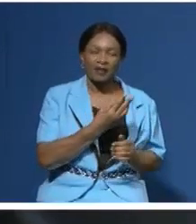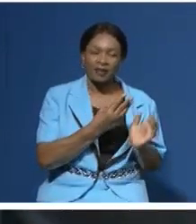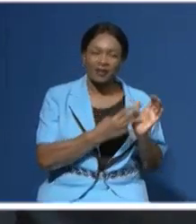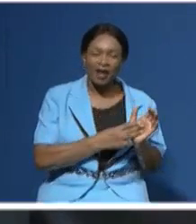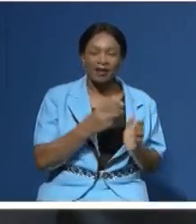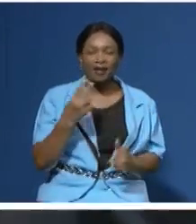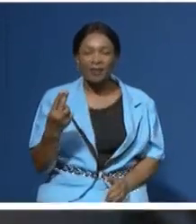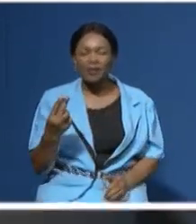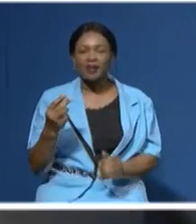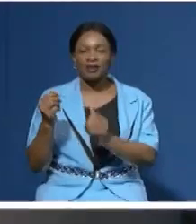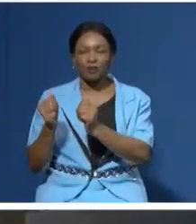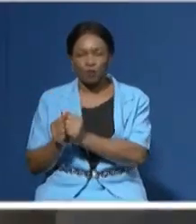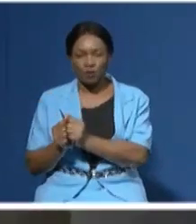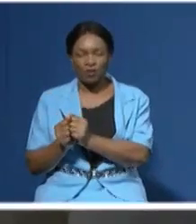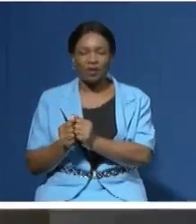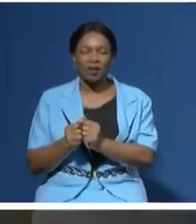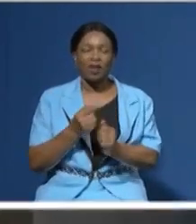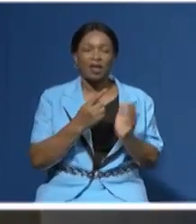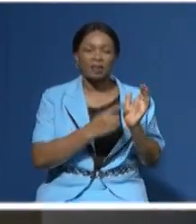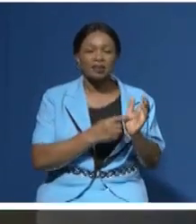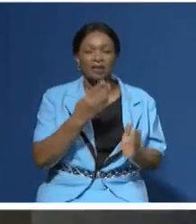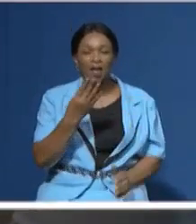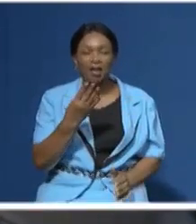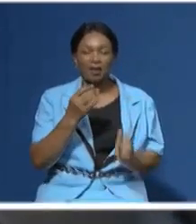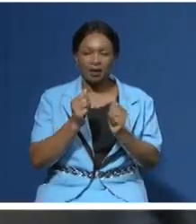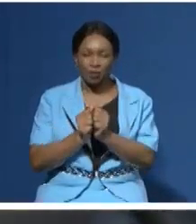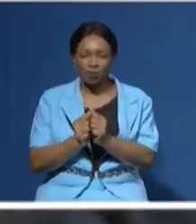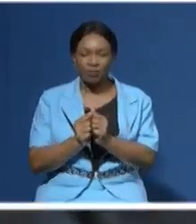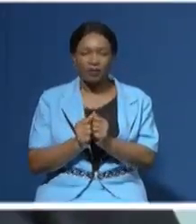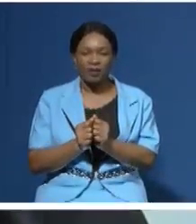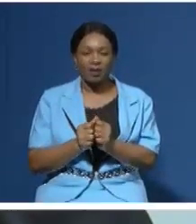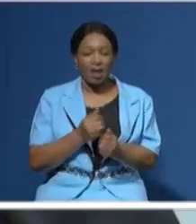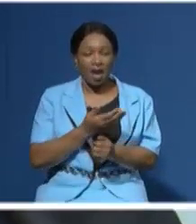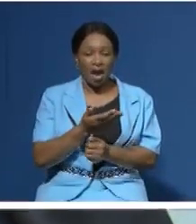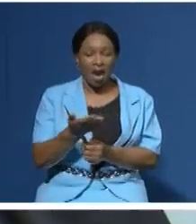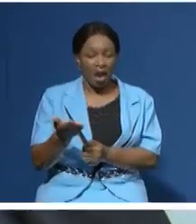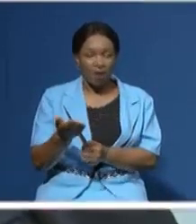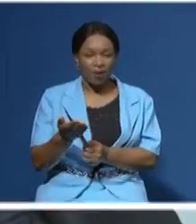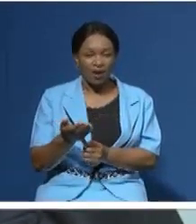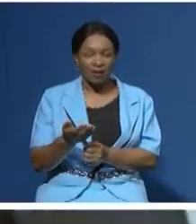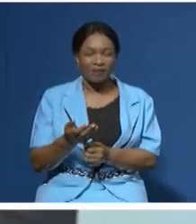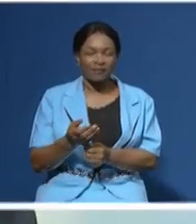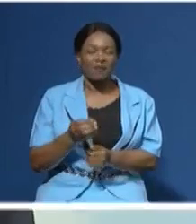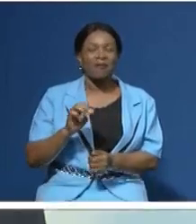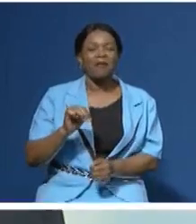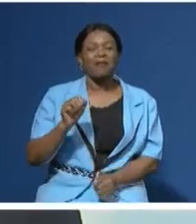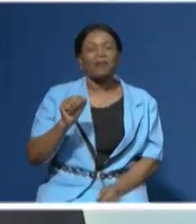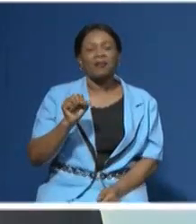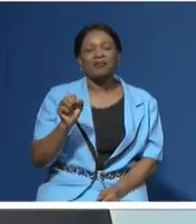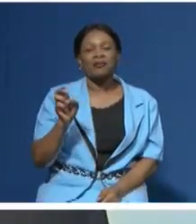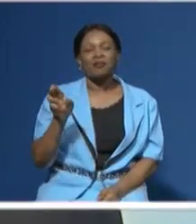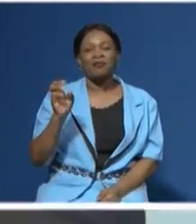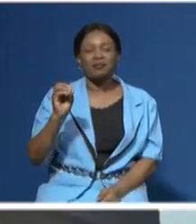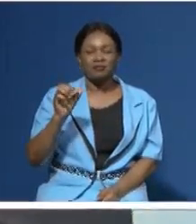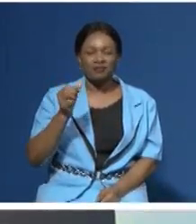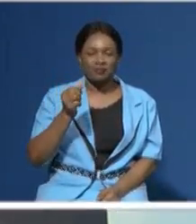10. 7 na 3 ni ngapi? 10. 6 na 4 ni ngapi? 10. Hasa hawa wanaitwa mashosti. Ni kitu gani ambacho kilikufanya